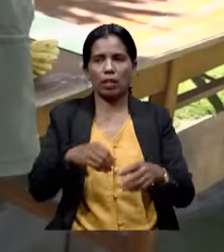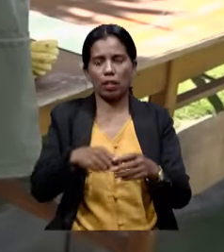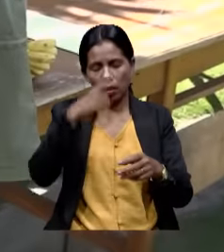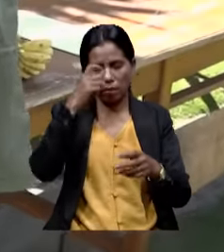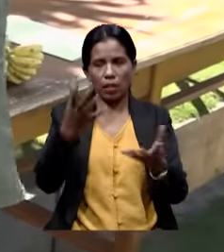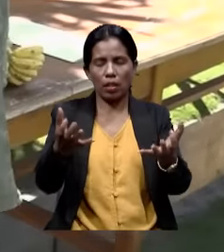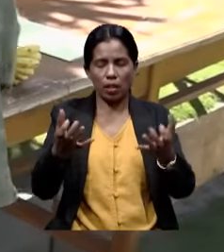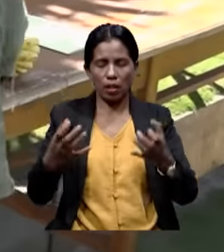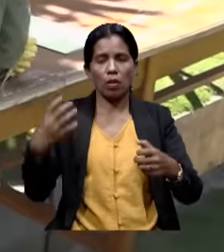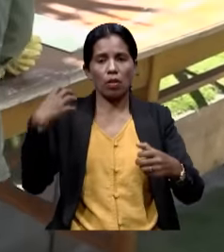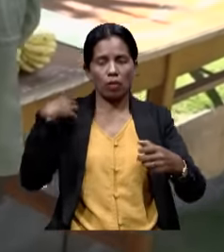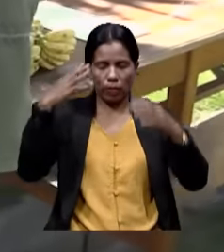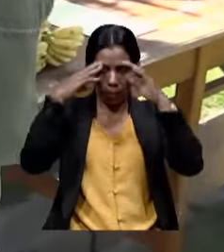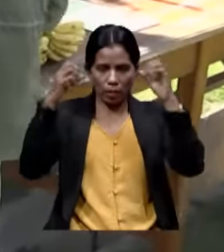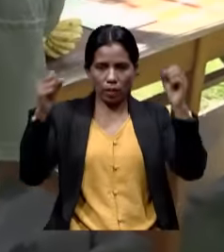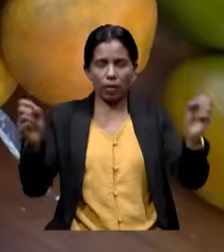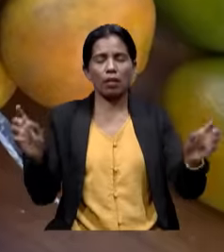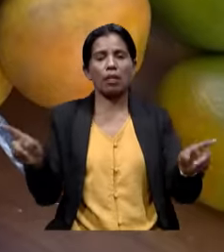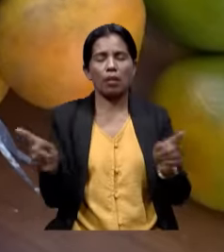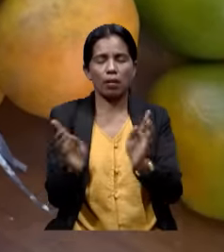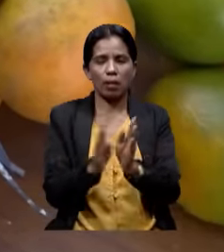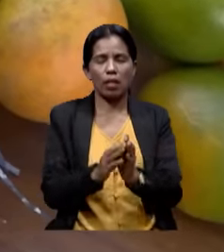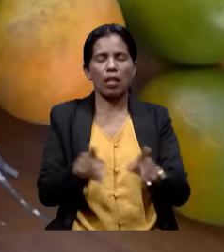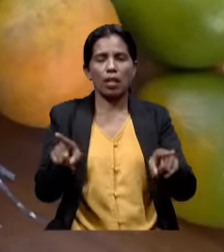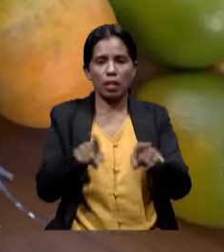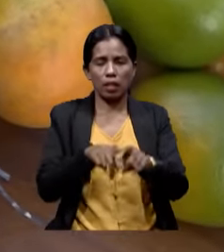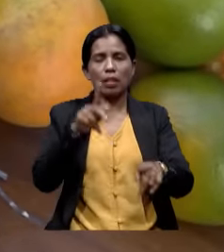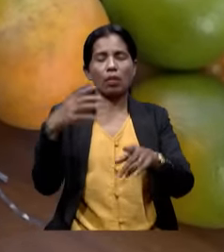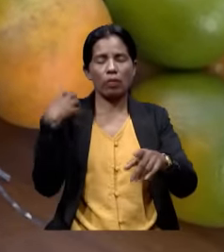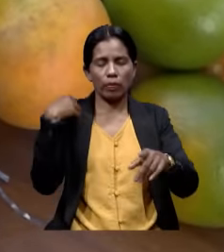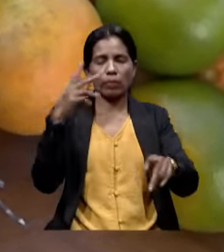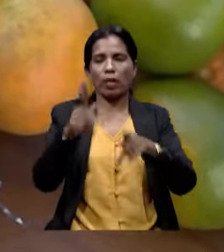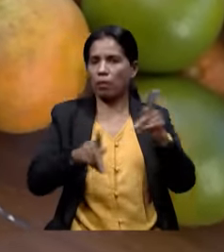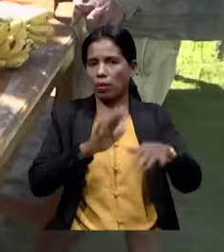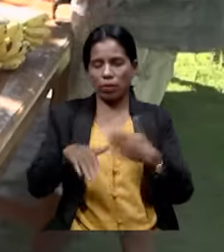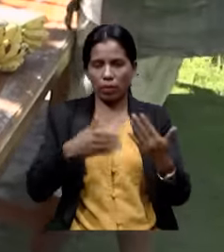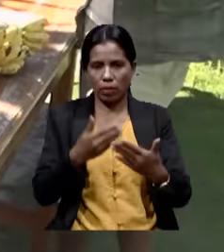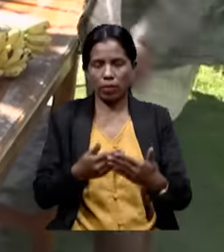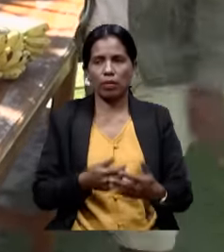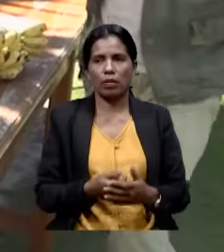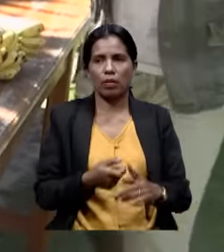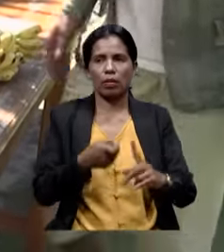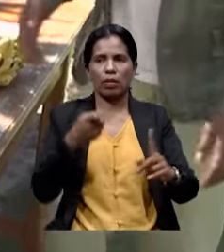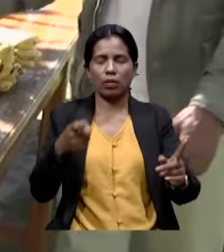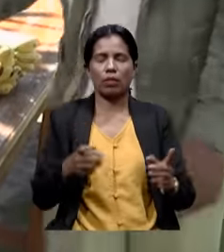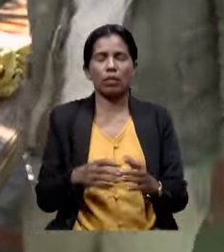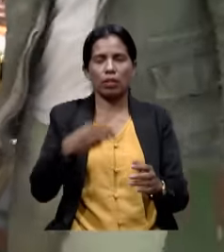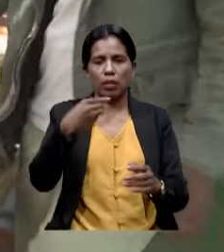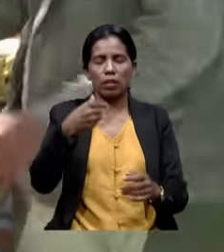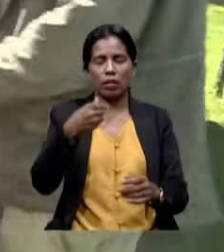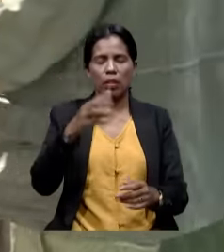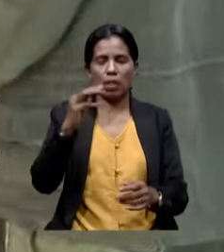hakarak Palacio Presidencial ne saimos Palacio ba povo hotu. Lihusi komunikado ba imprensa ne BGM na sesa ne